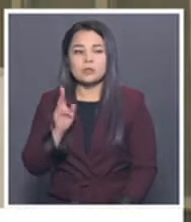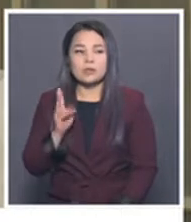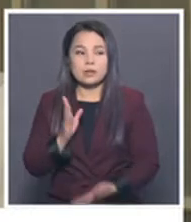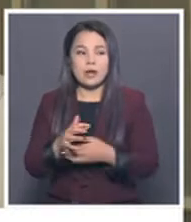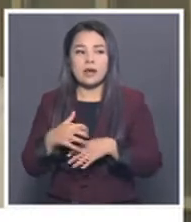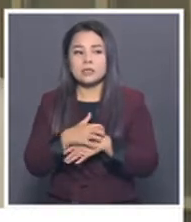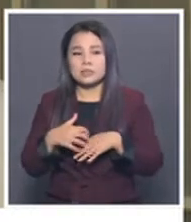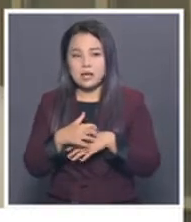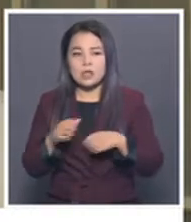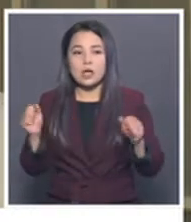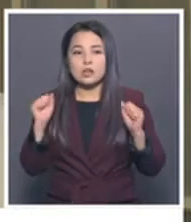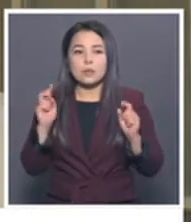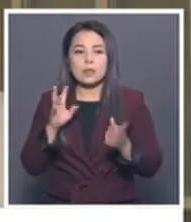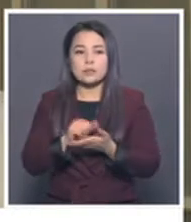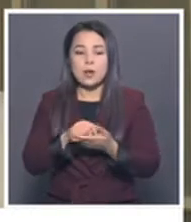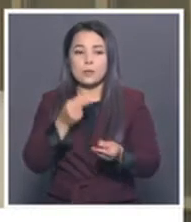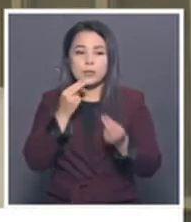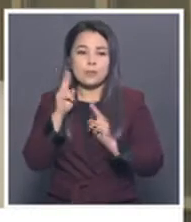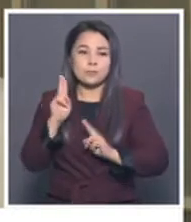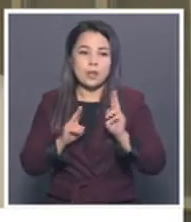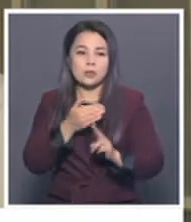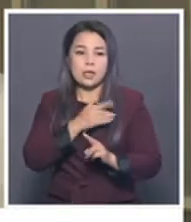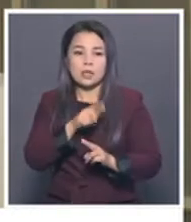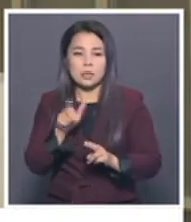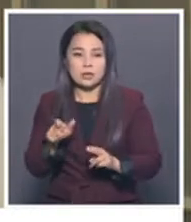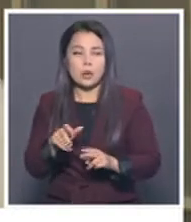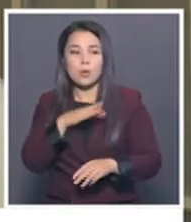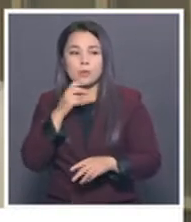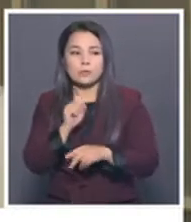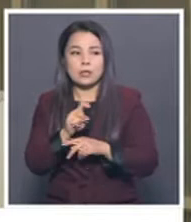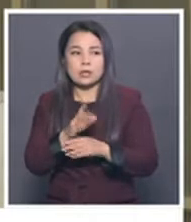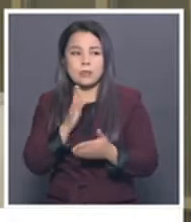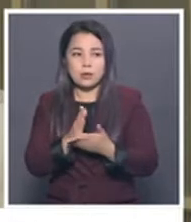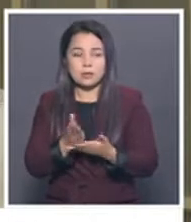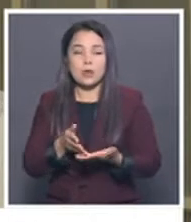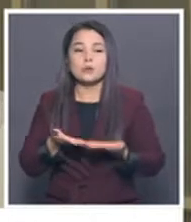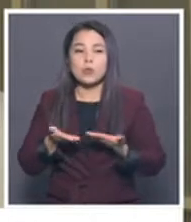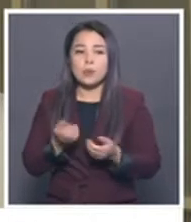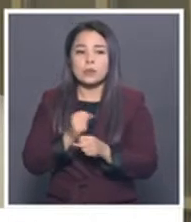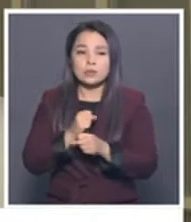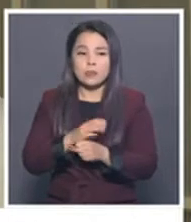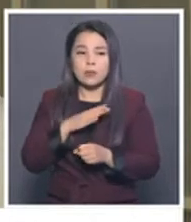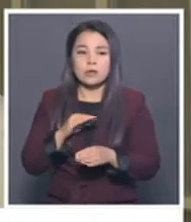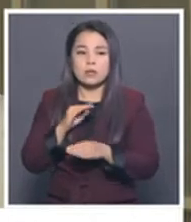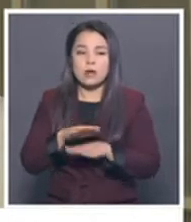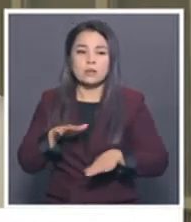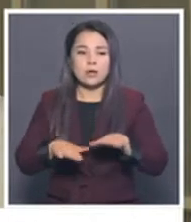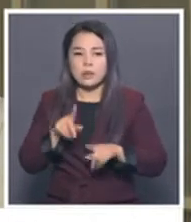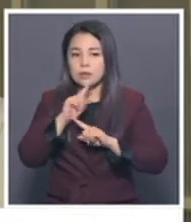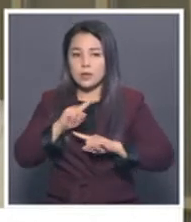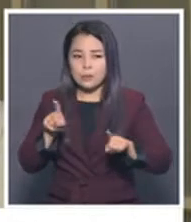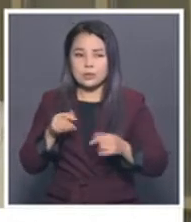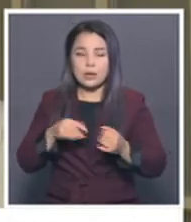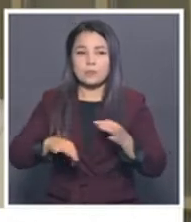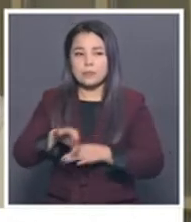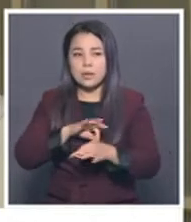Аллергиясы бар немесе спортпен шұғылданып дұрыс тамақтануды жолға қойған адамдар көп тапсырыс береді. Өйткені торт ағзаға артық калория қоспайды. Бизнестің жол